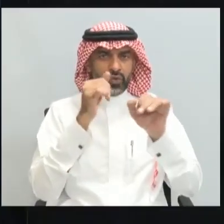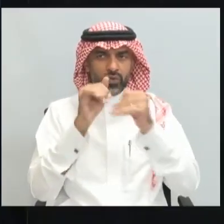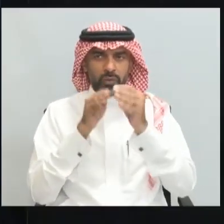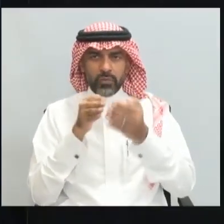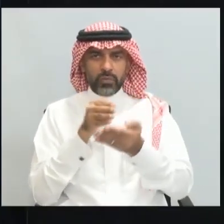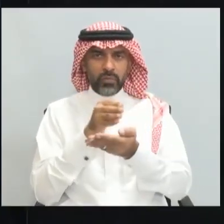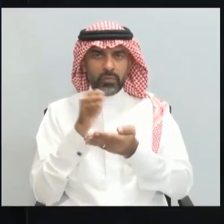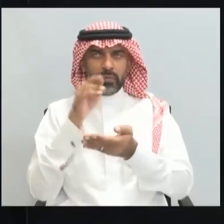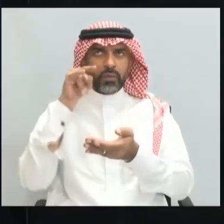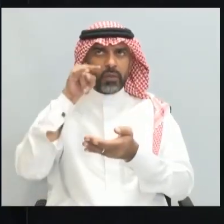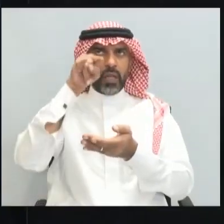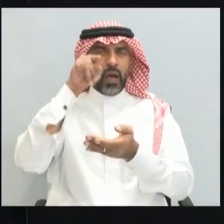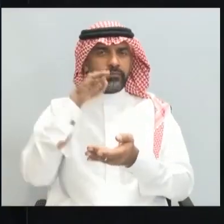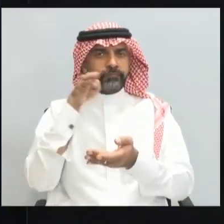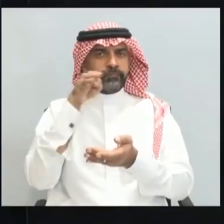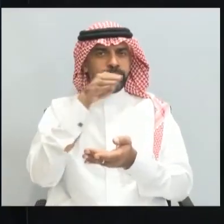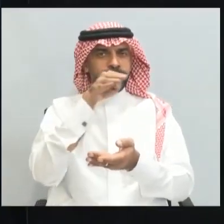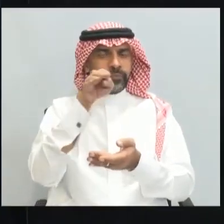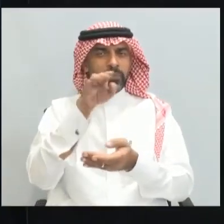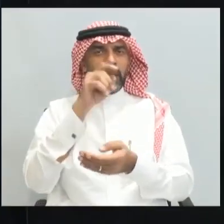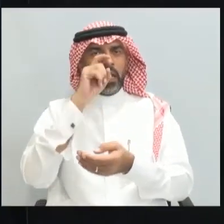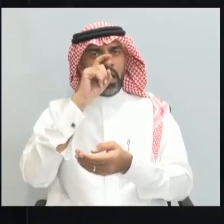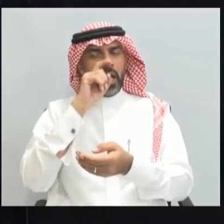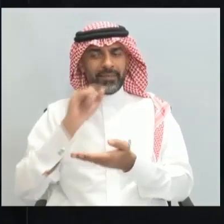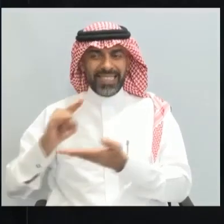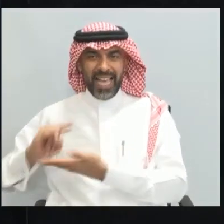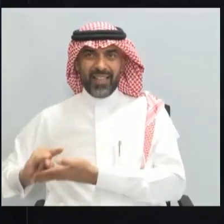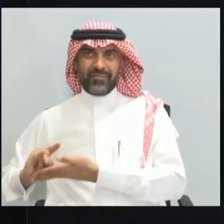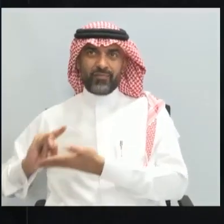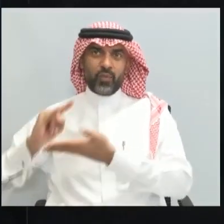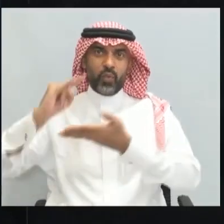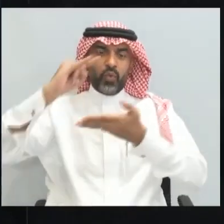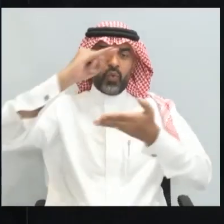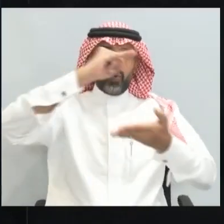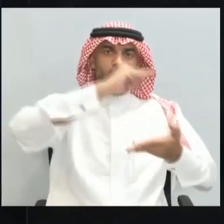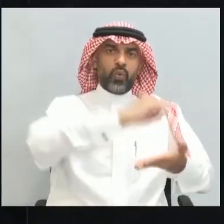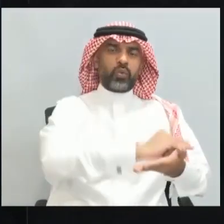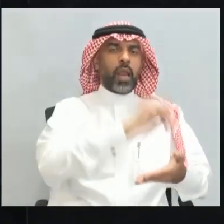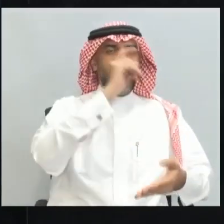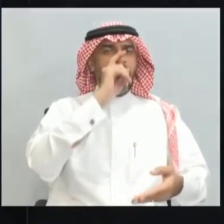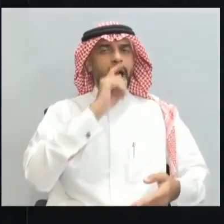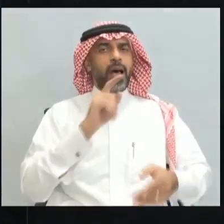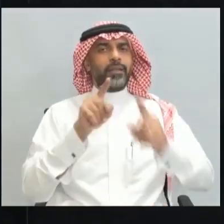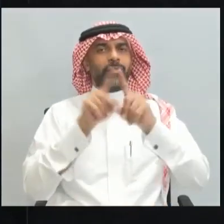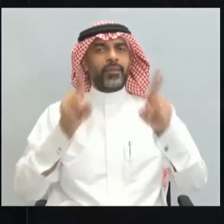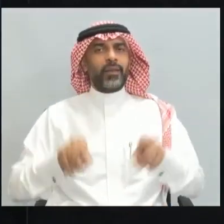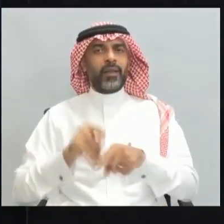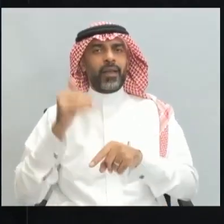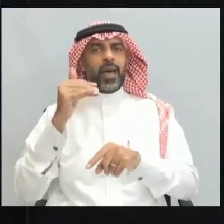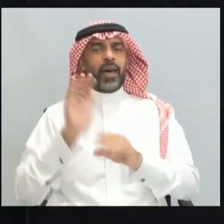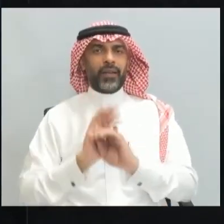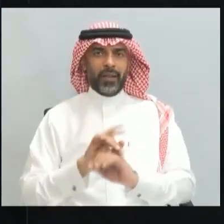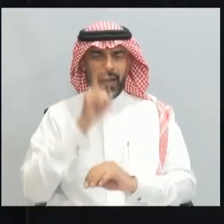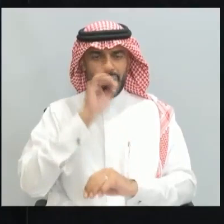التي من خلالها ينتقل من مكان اقلاعه الى مكان وصوله من خلال هذه الخرائط التي تستخدم ابنائي